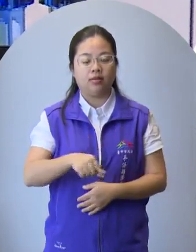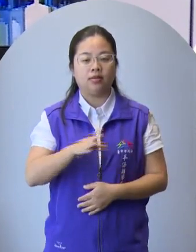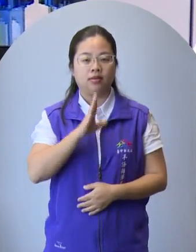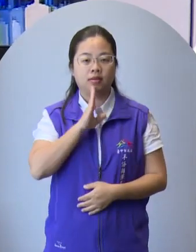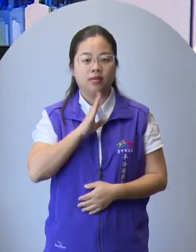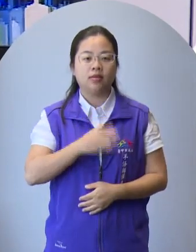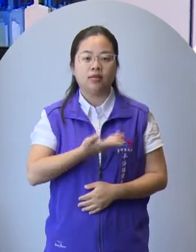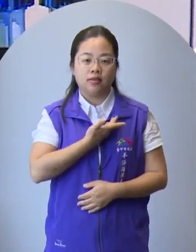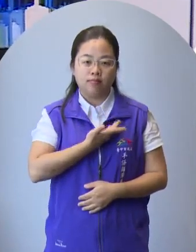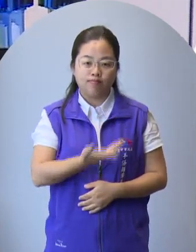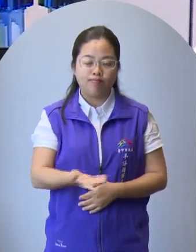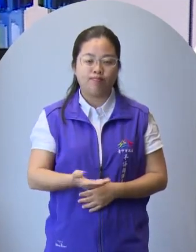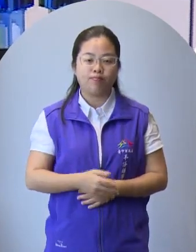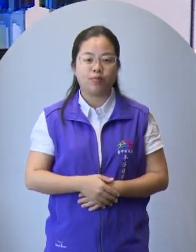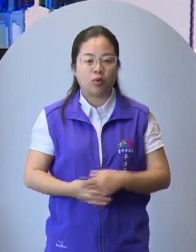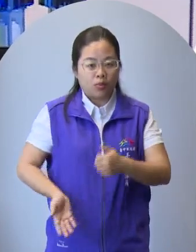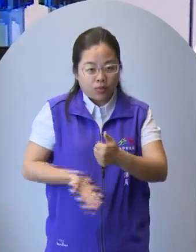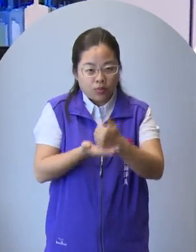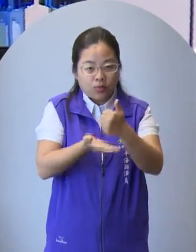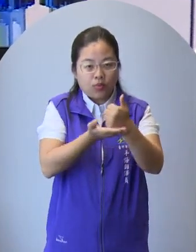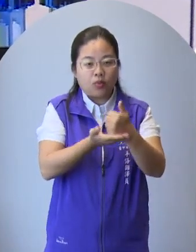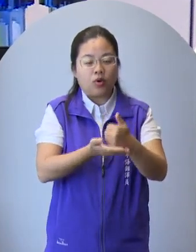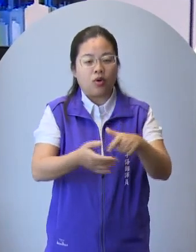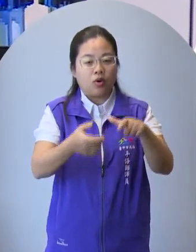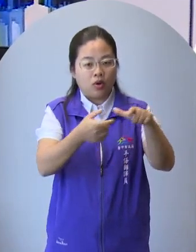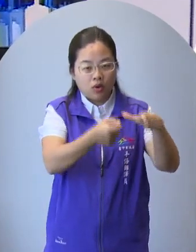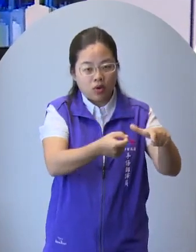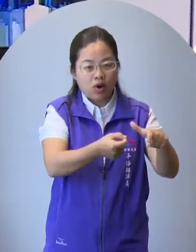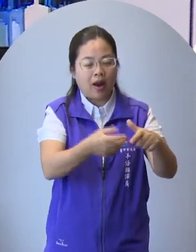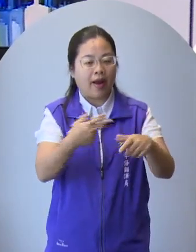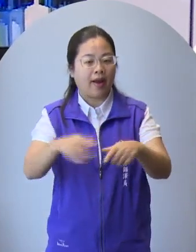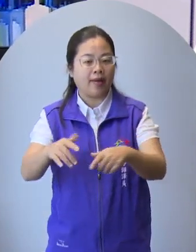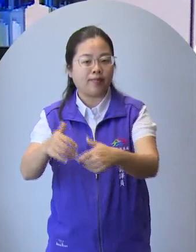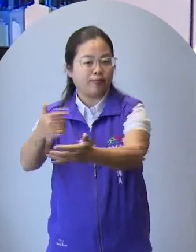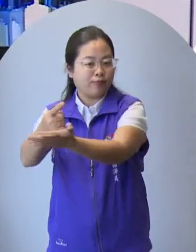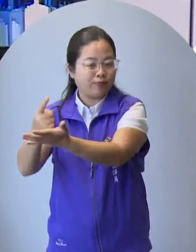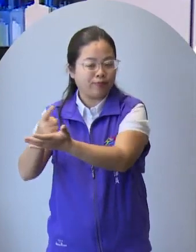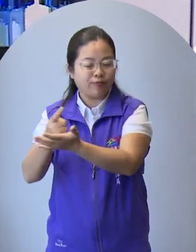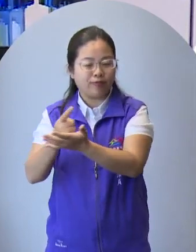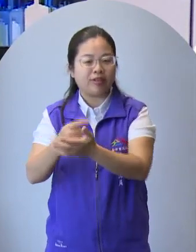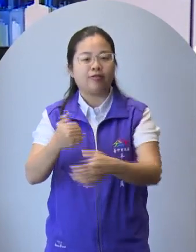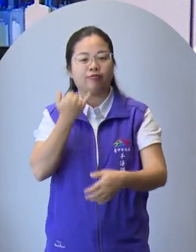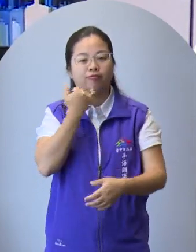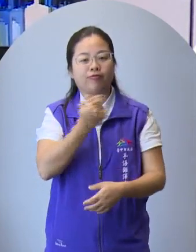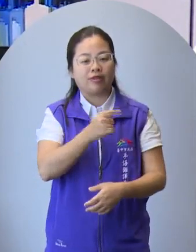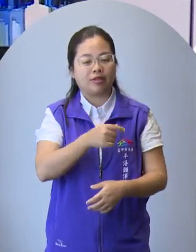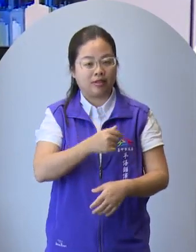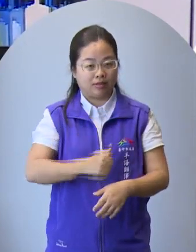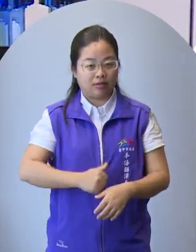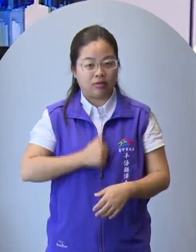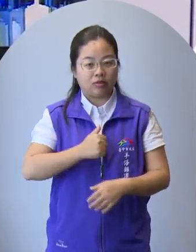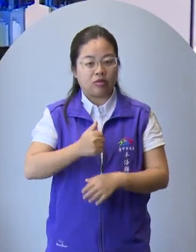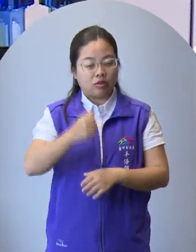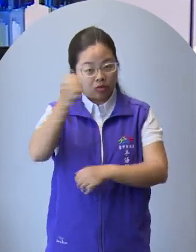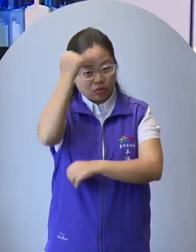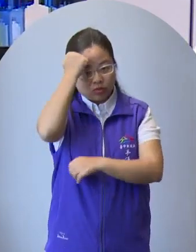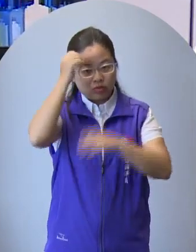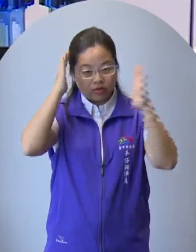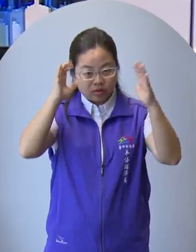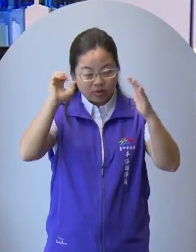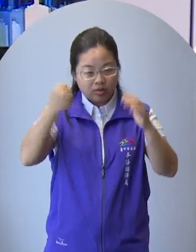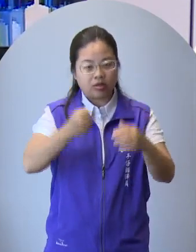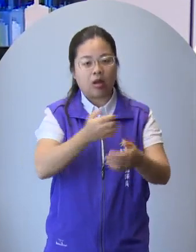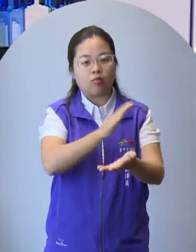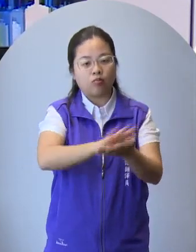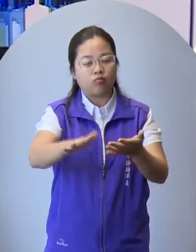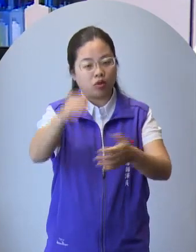我们让鼓励公家民间都往这个方向哈去实现居住正义，解决民众居